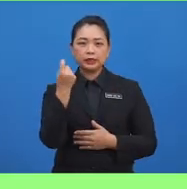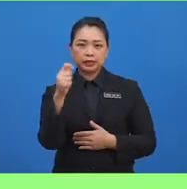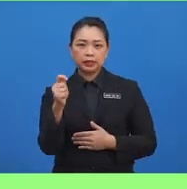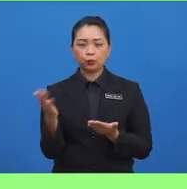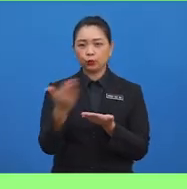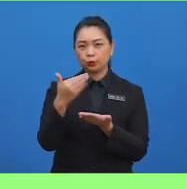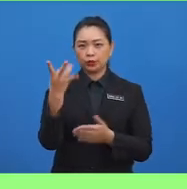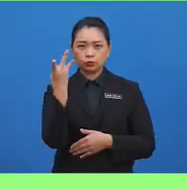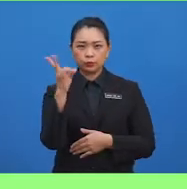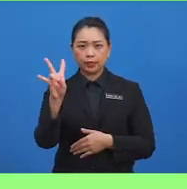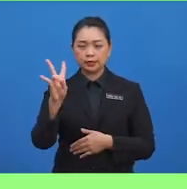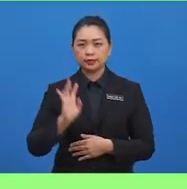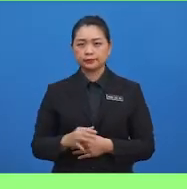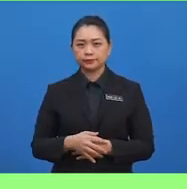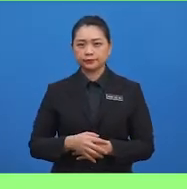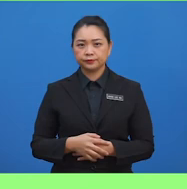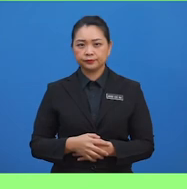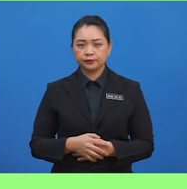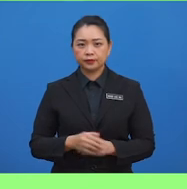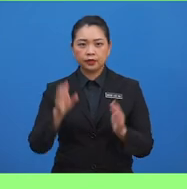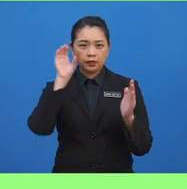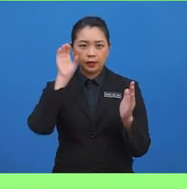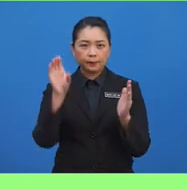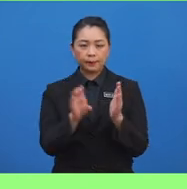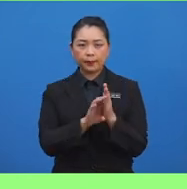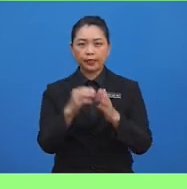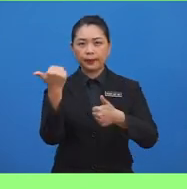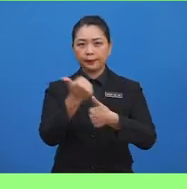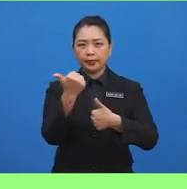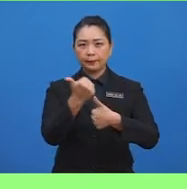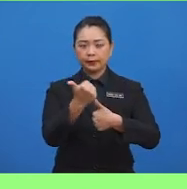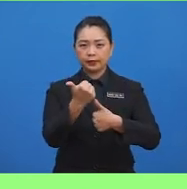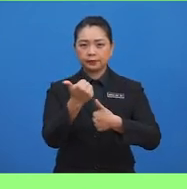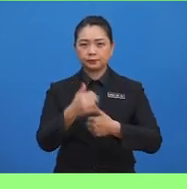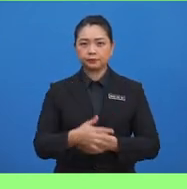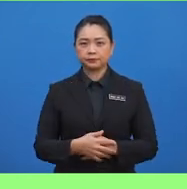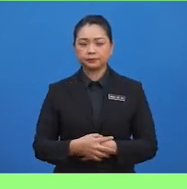buku 117 gambar pertama